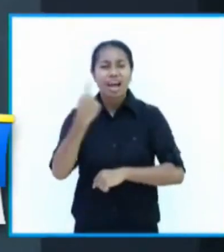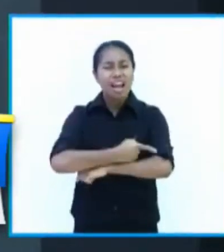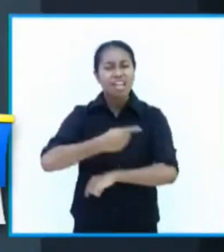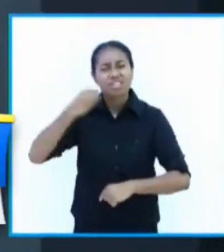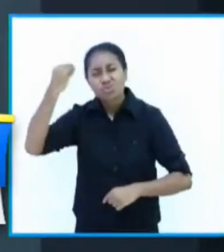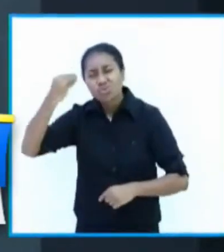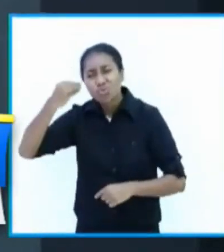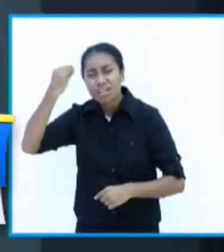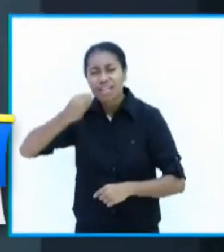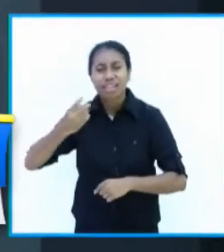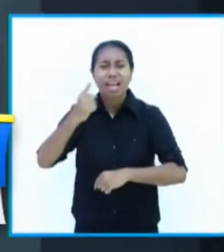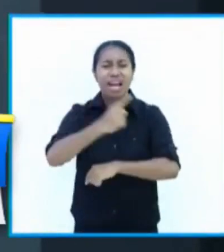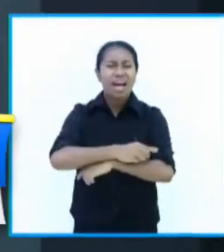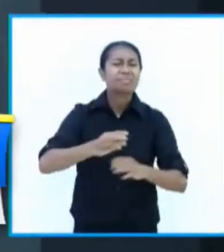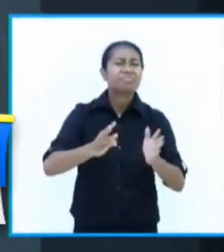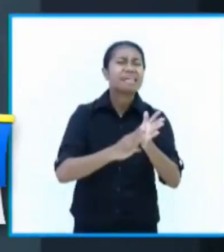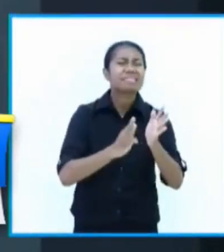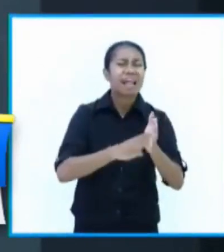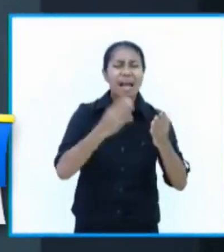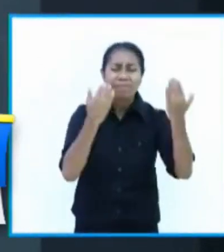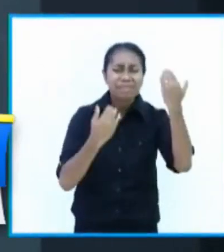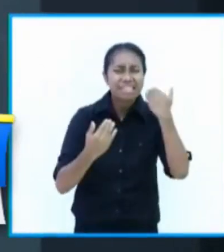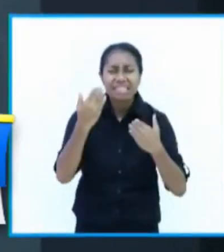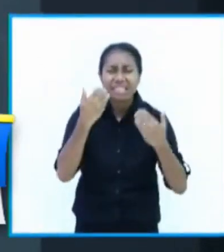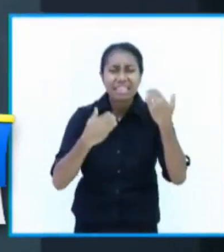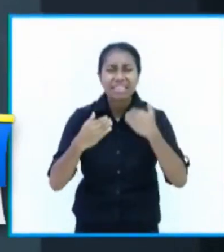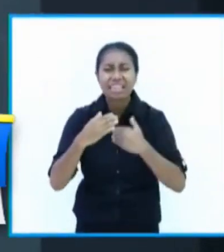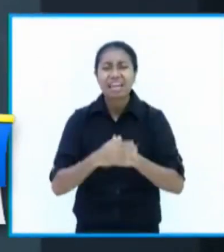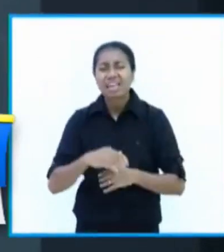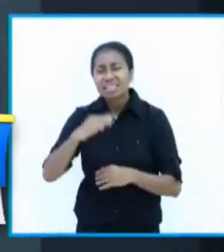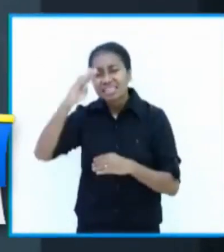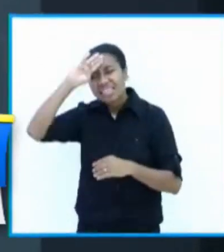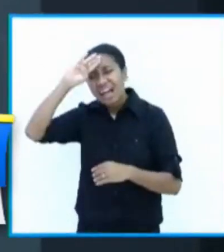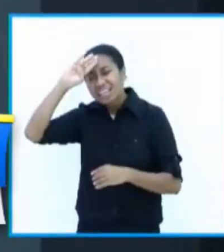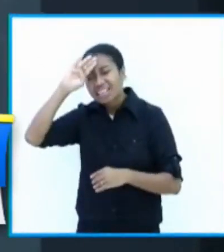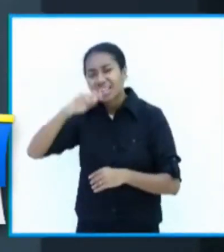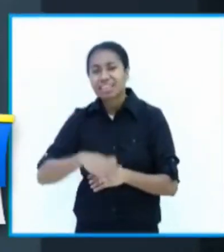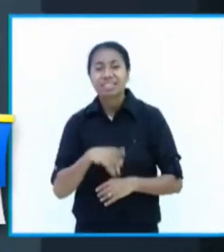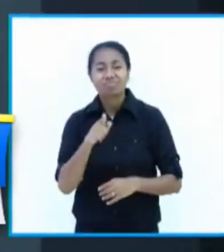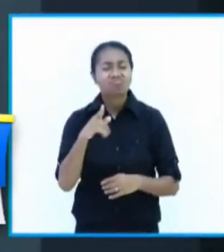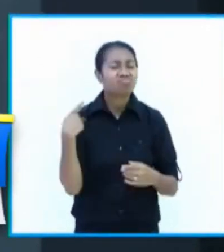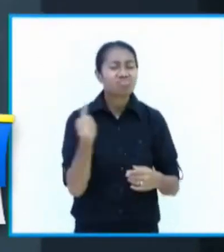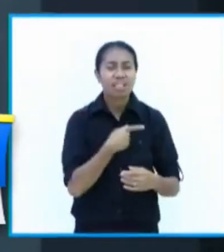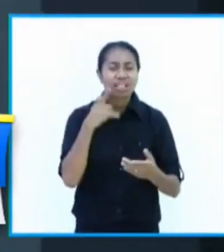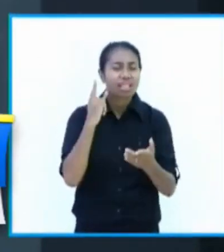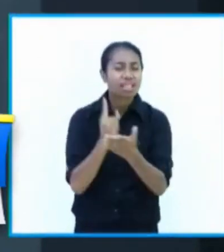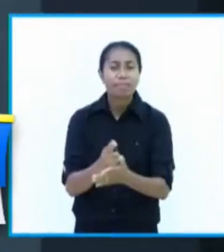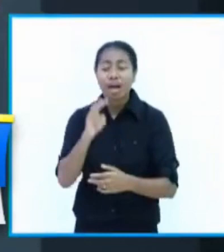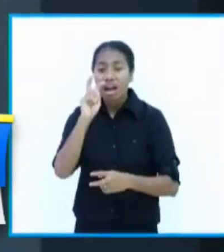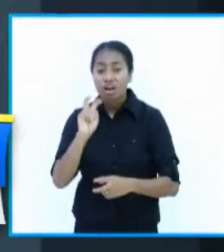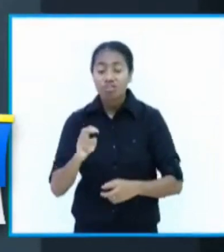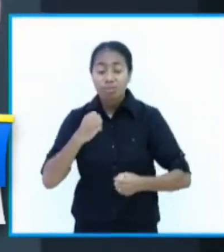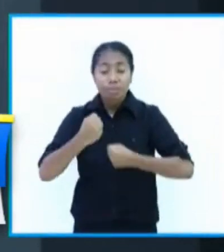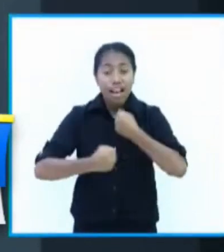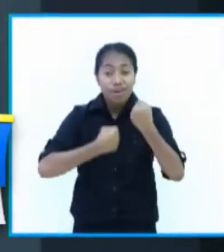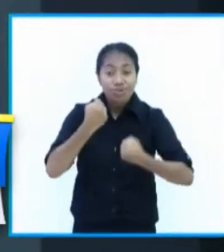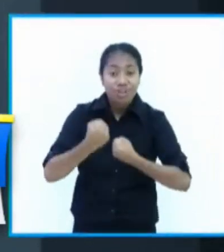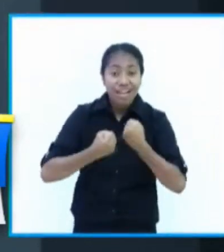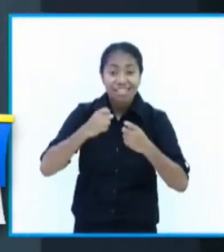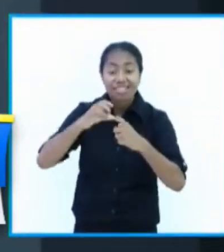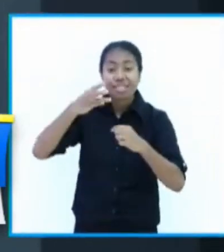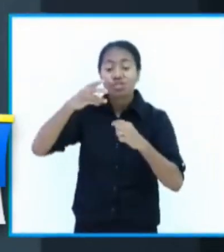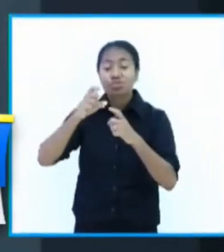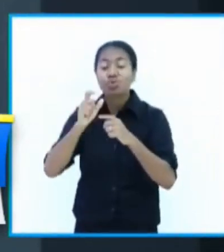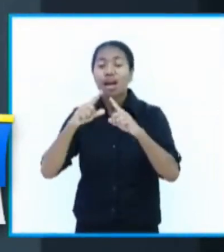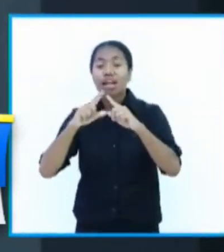kesukaran di hari-hari penderitaan di hari-hari kesakitan kita tetap harus melakukan sesuatu menguatkan